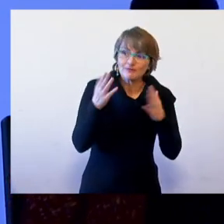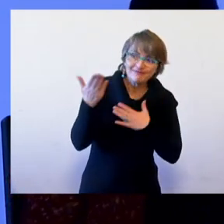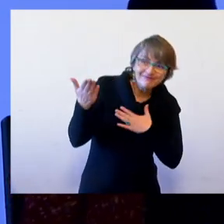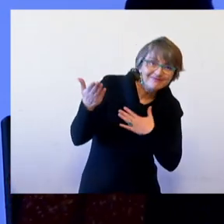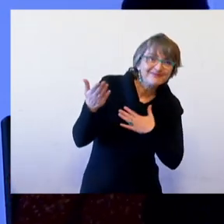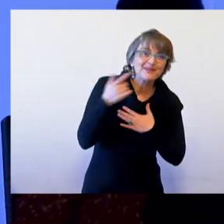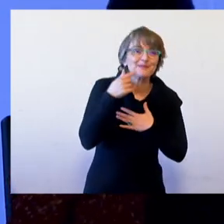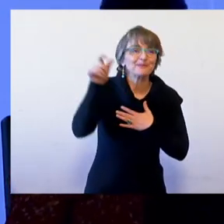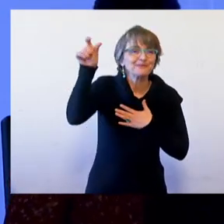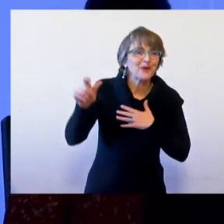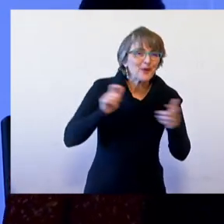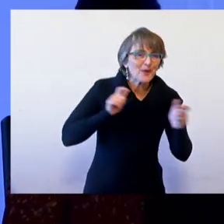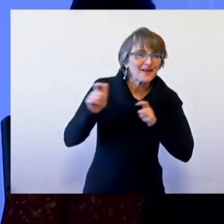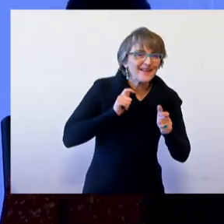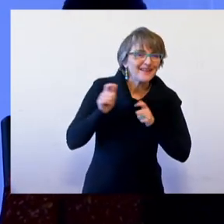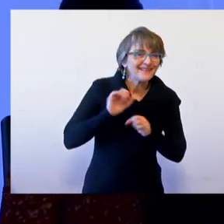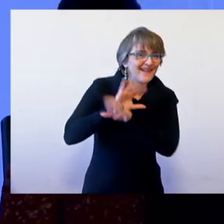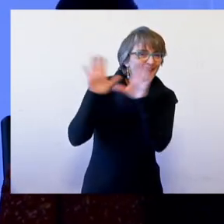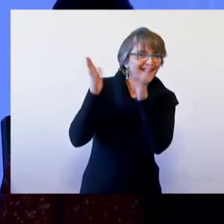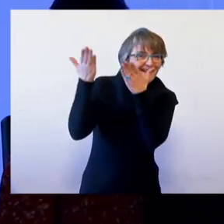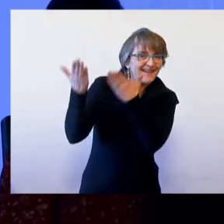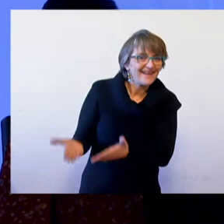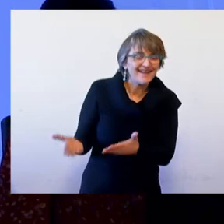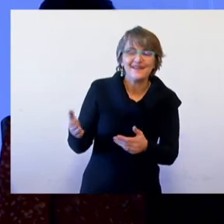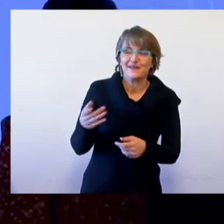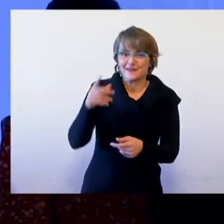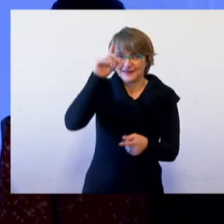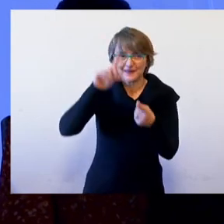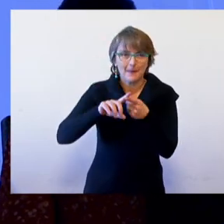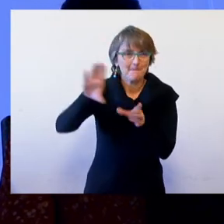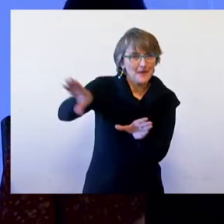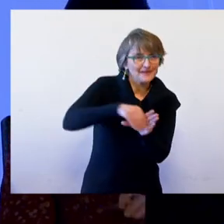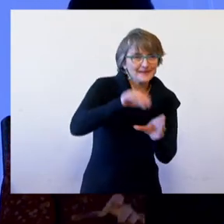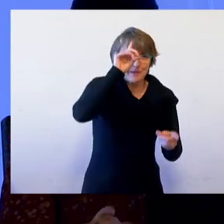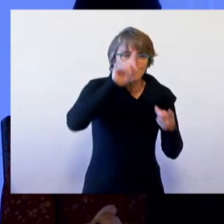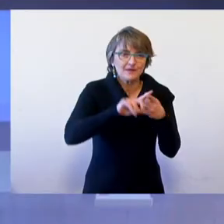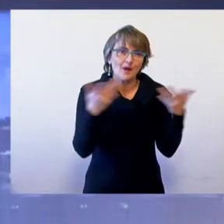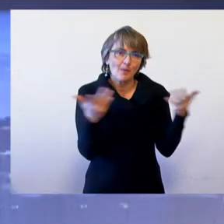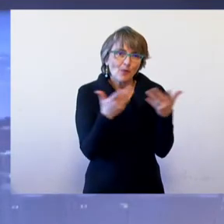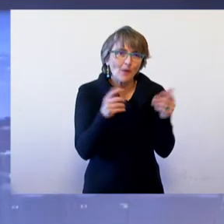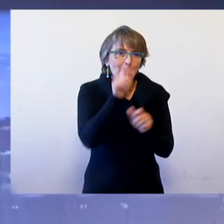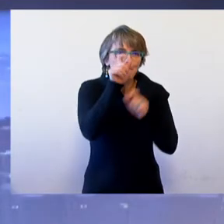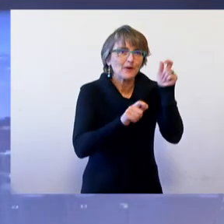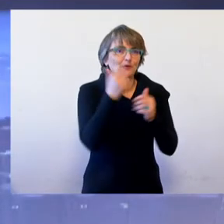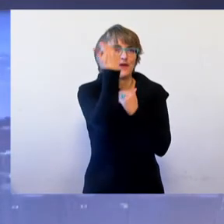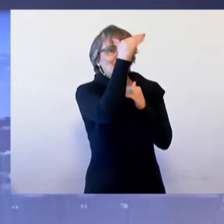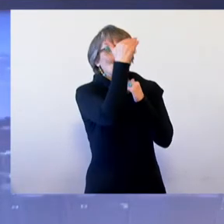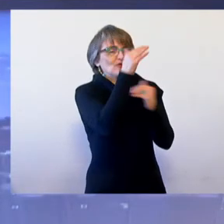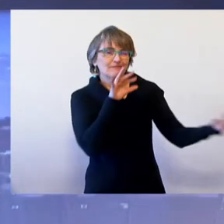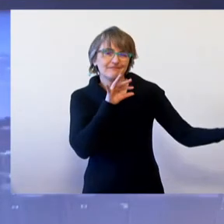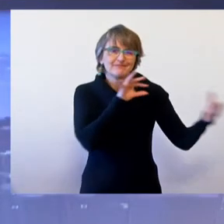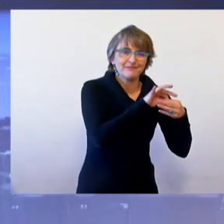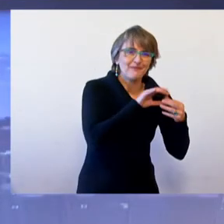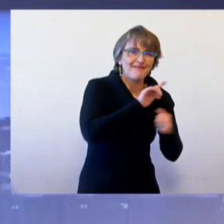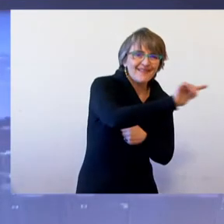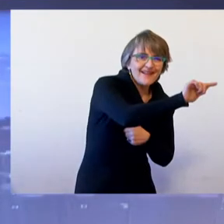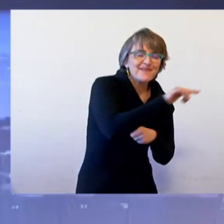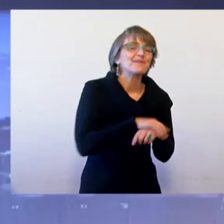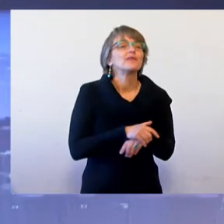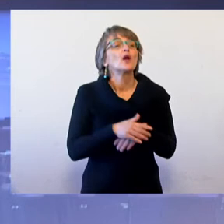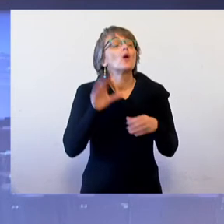en saluant ton travail dans cet accord de coopération. Qui est contre? Qui s'abstient? Qui ne prend pas part au